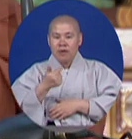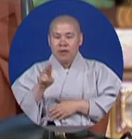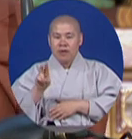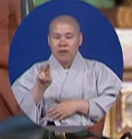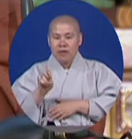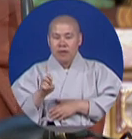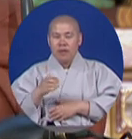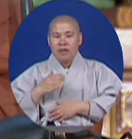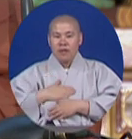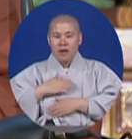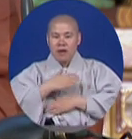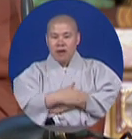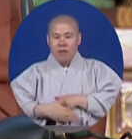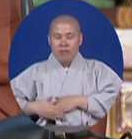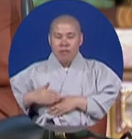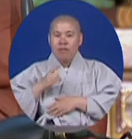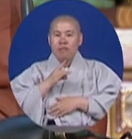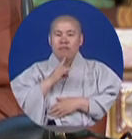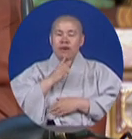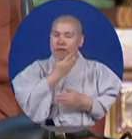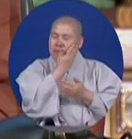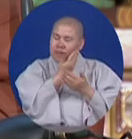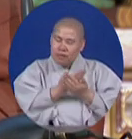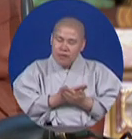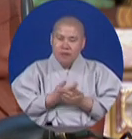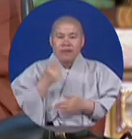내 몸만을 중요하게 여겨요.